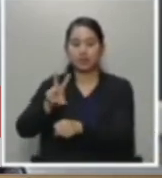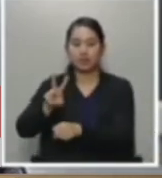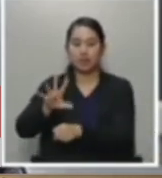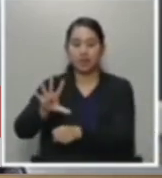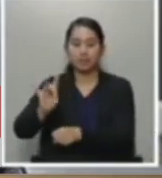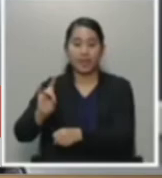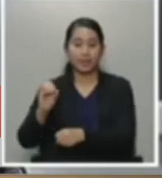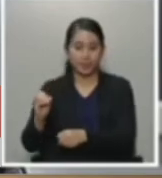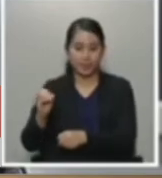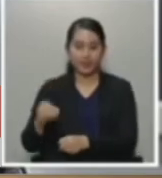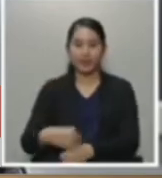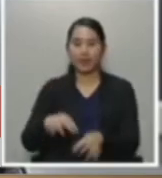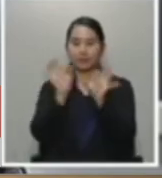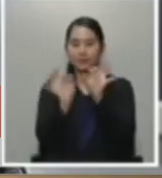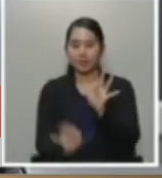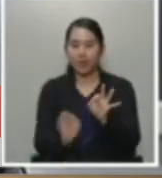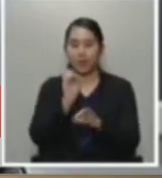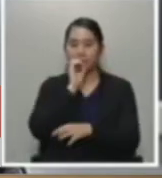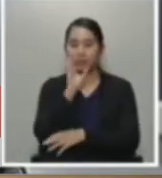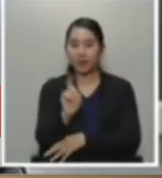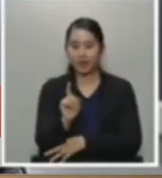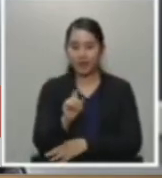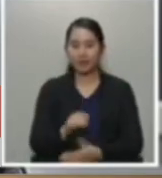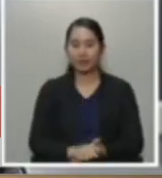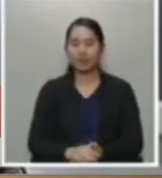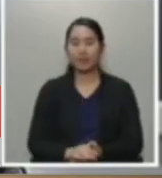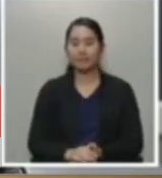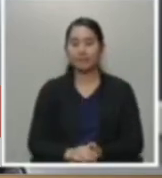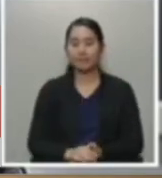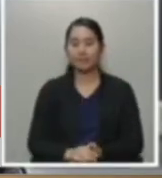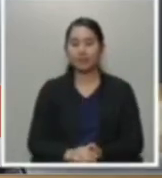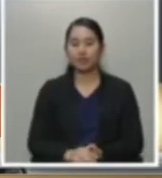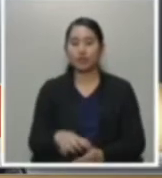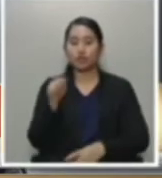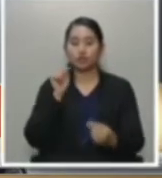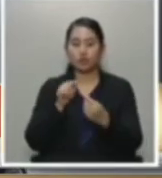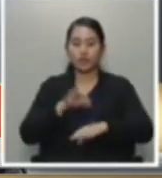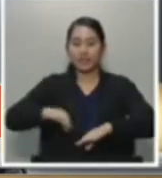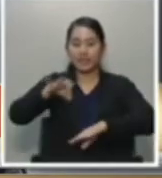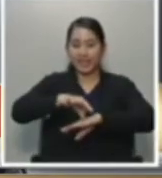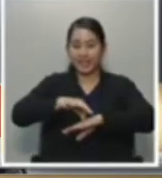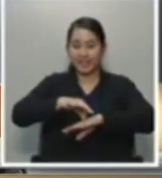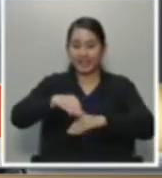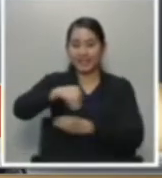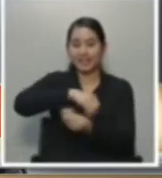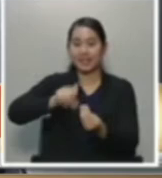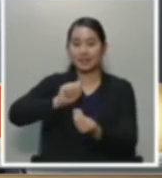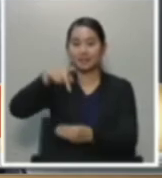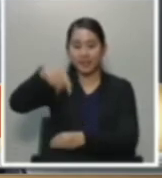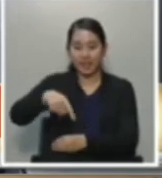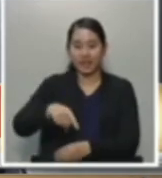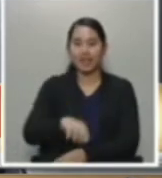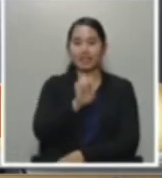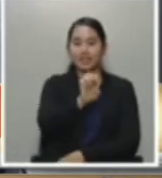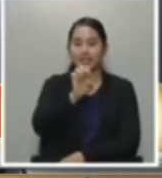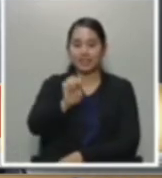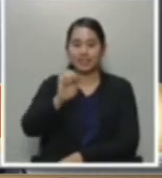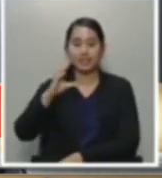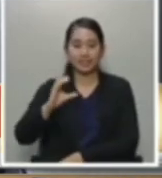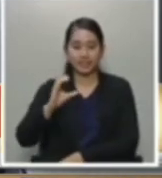านระบุไว้ว่าเขตเศรษฐกิจพิเศษนี้นะครับมี EC ชลบุรีระยองฉะเชิงเท